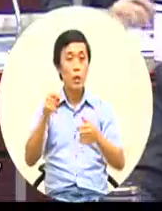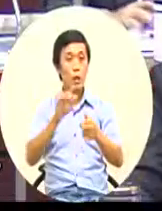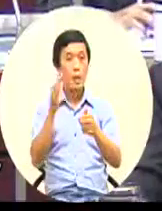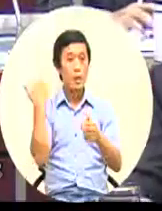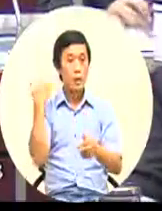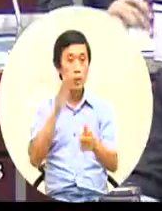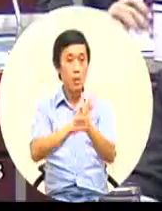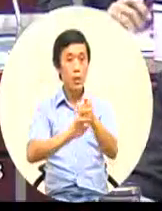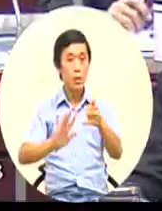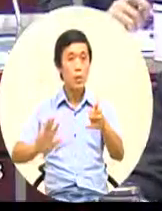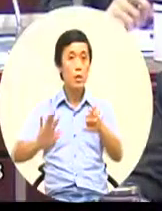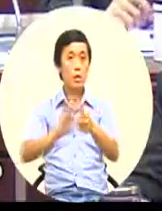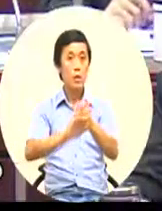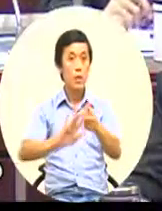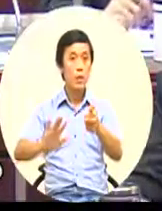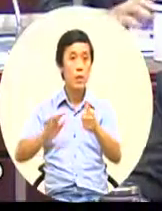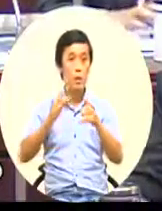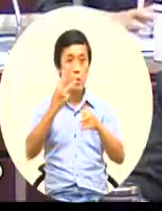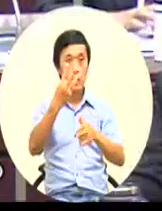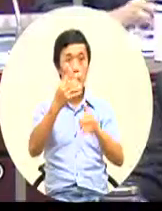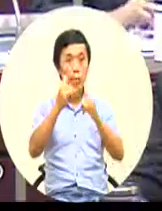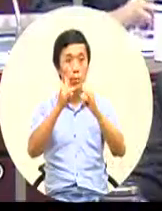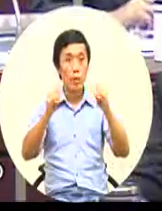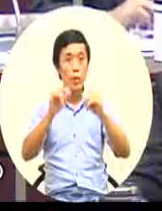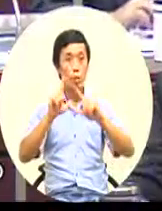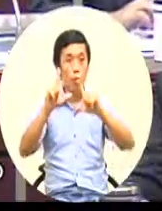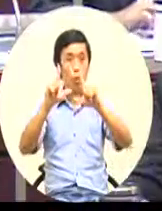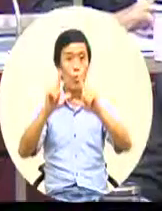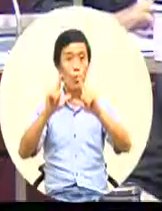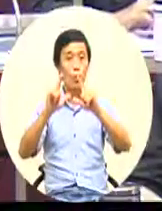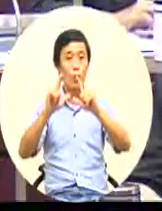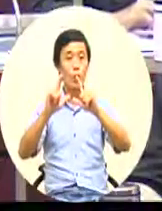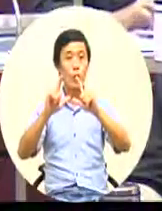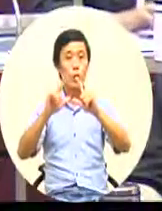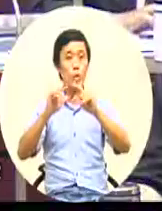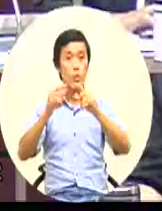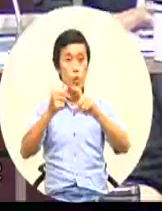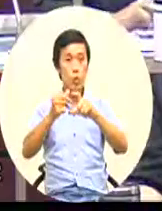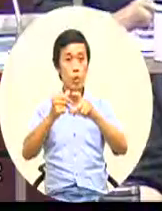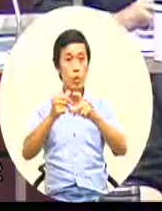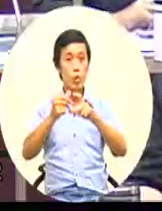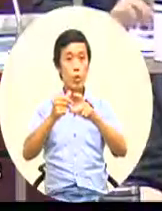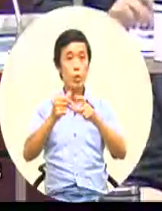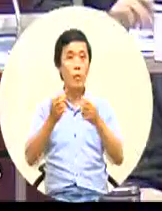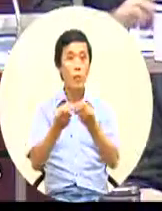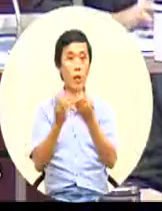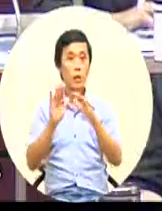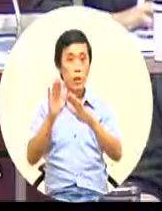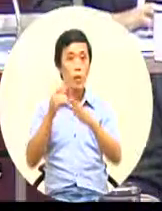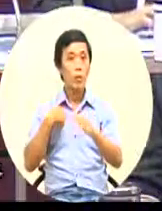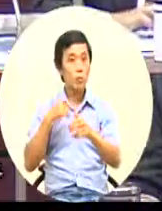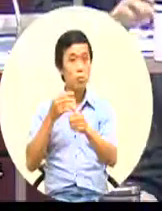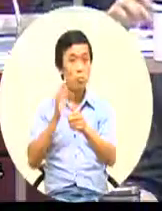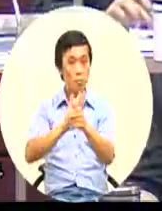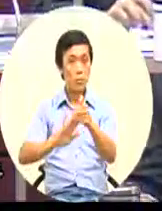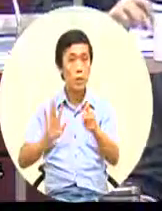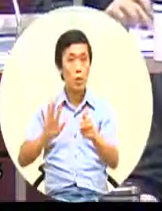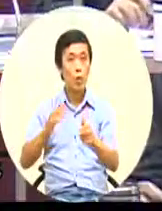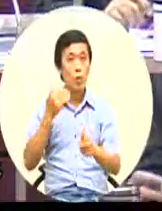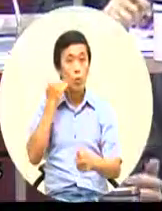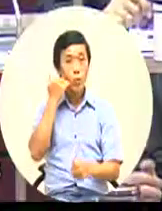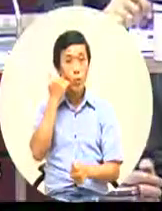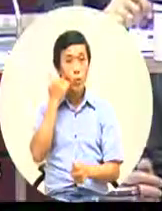东区发展的问题。我嘛知影，我做一定方便，要遐尼好做，都免留甲